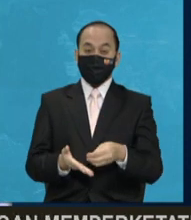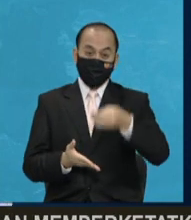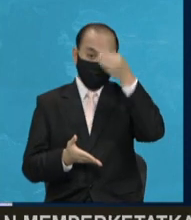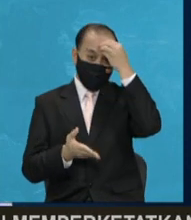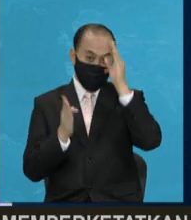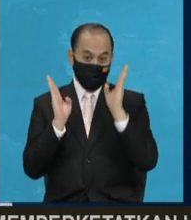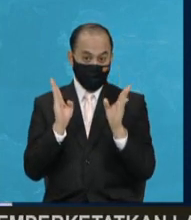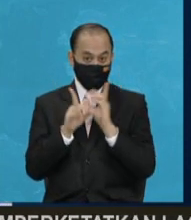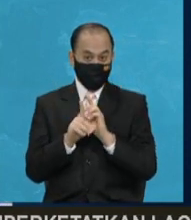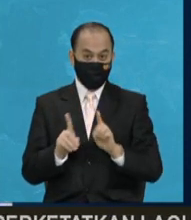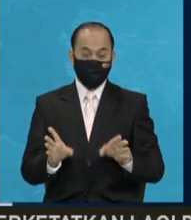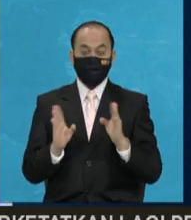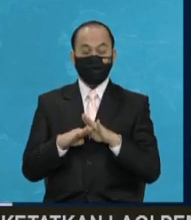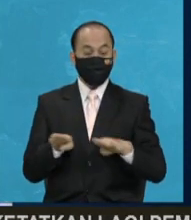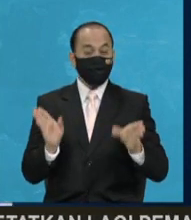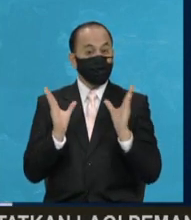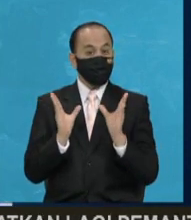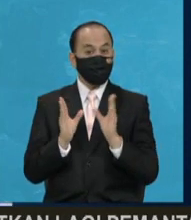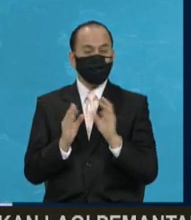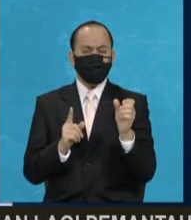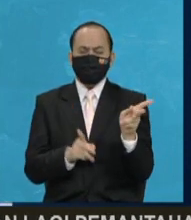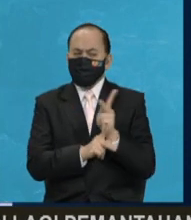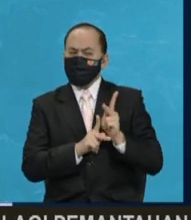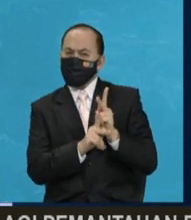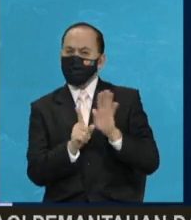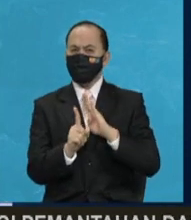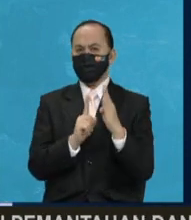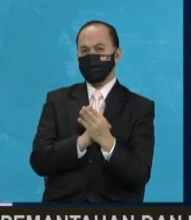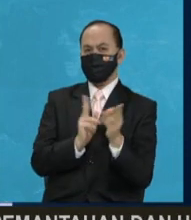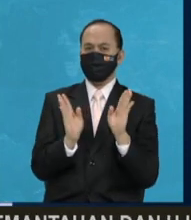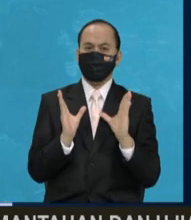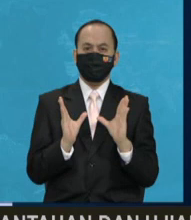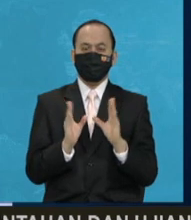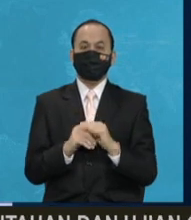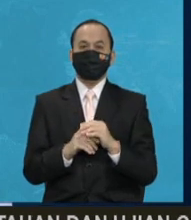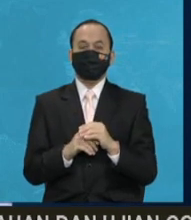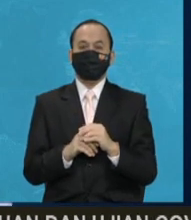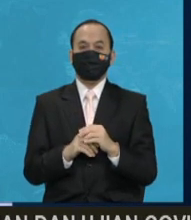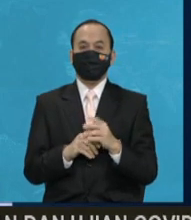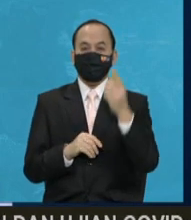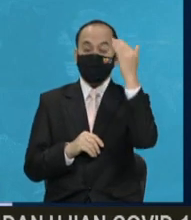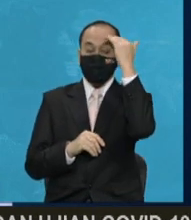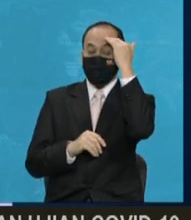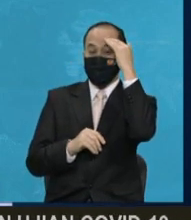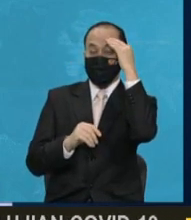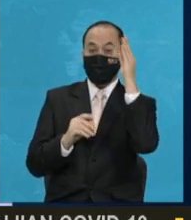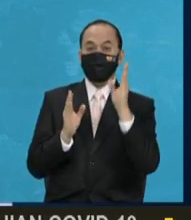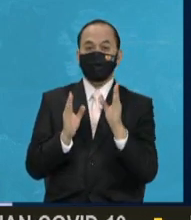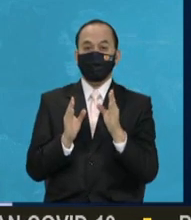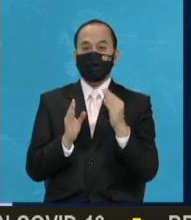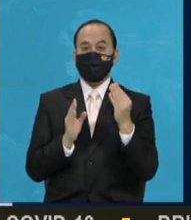menjaga menjaga budaya budaya kita adalah doa salah satu studi yang